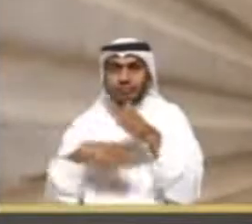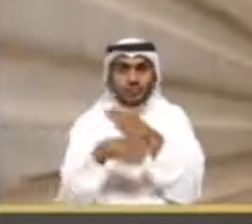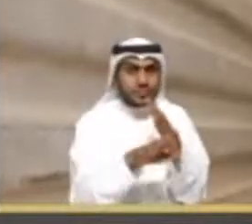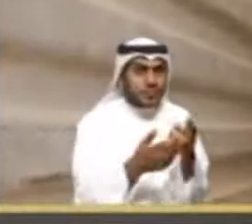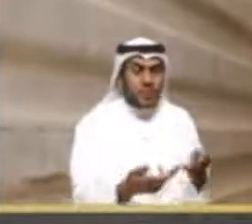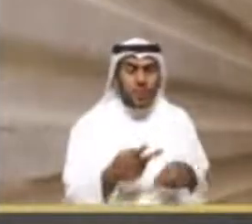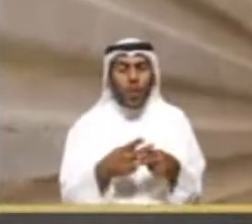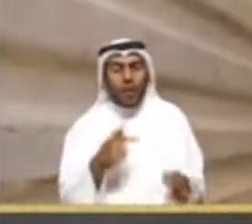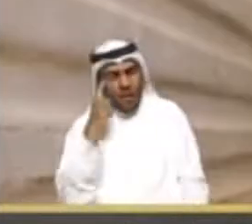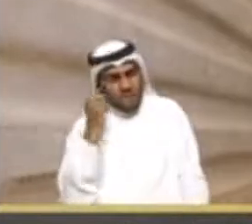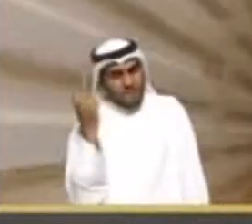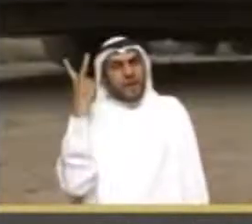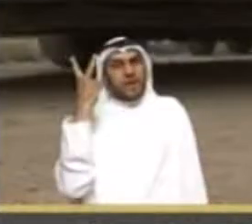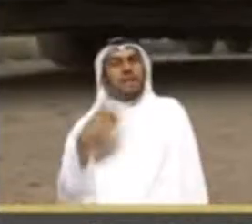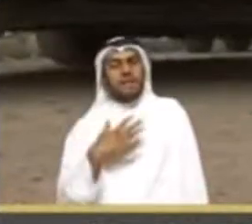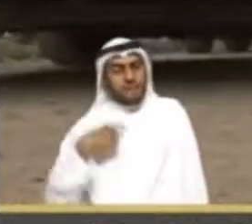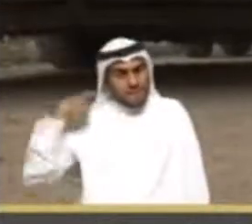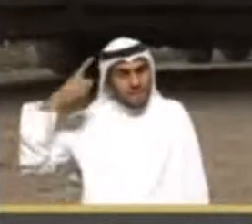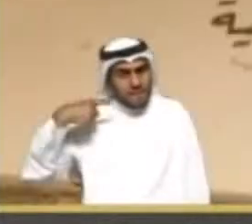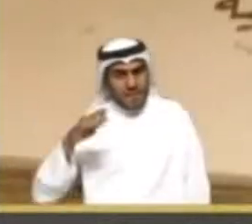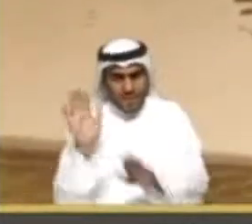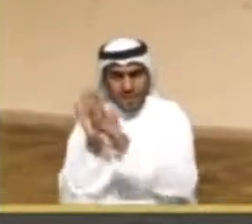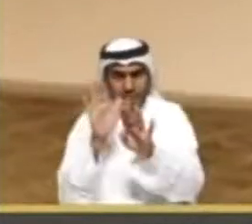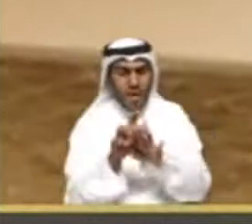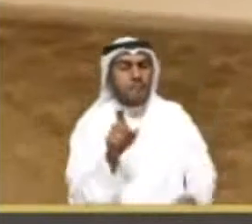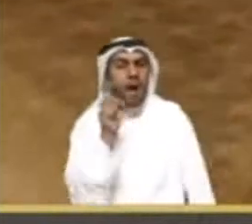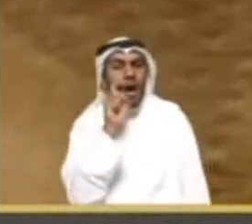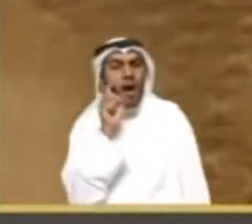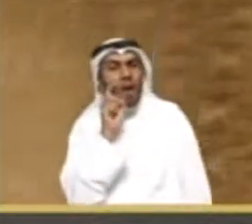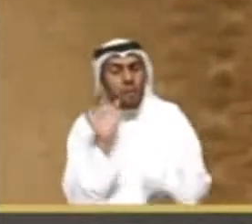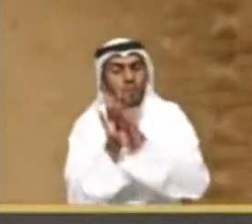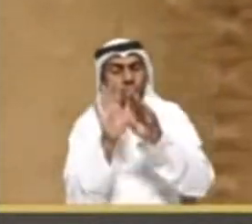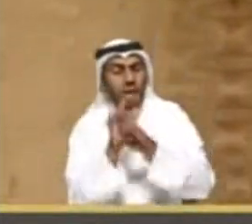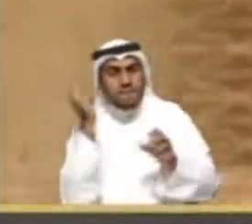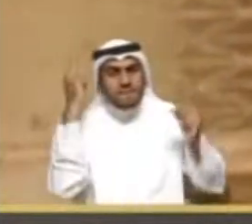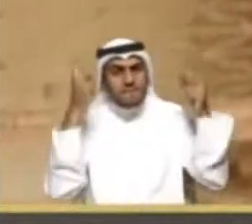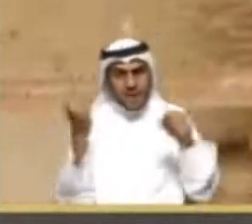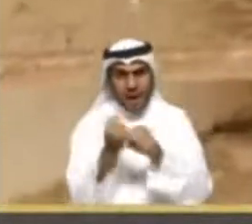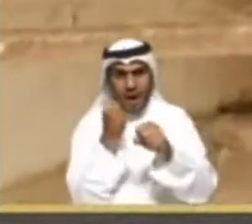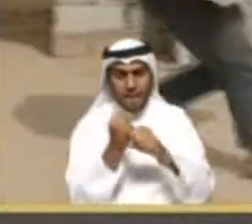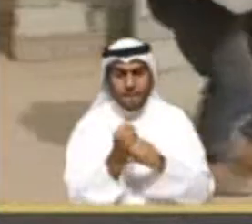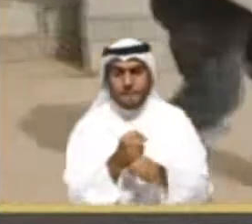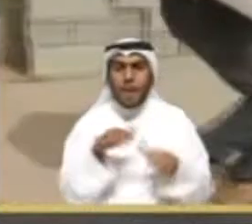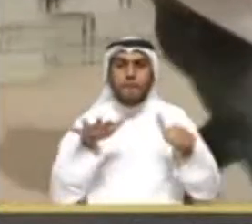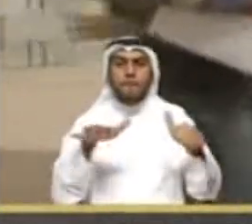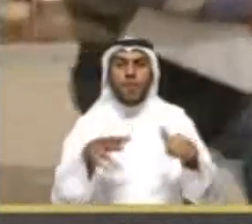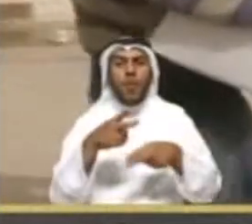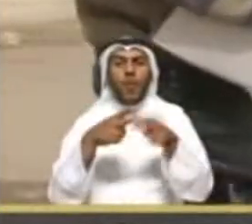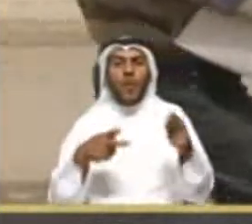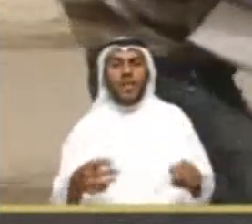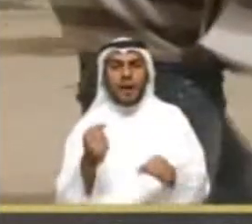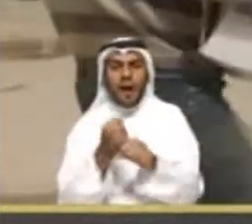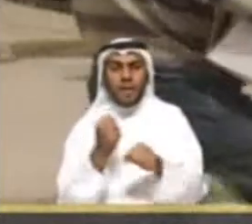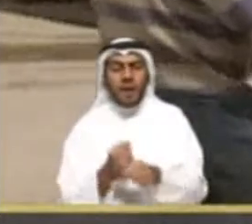لعلاج النازحين السوريين في محافظة حلب السورية ضمن مشروعات مليونية أهل الكويت.